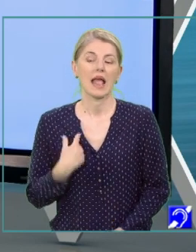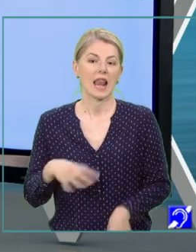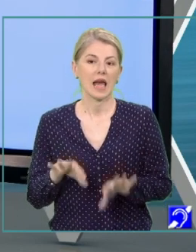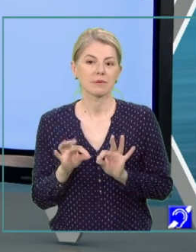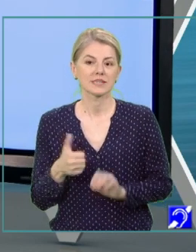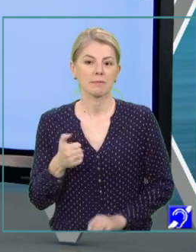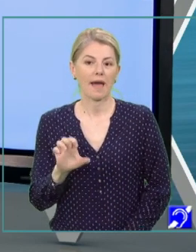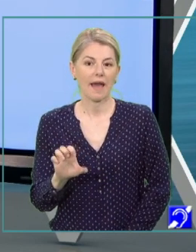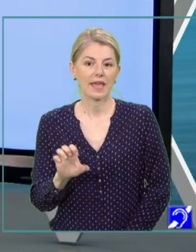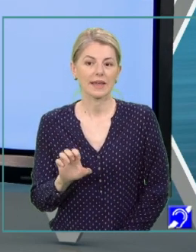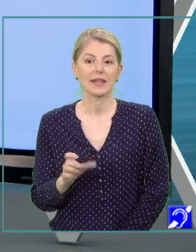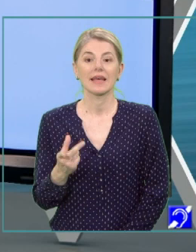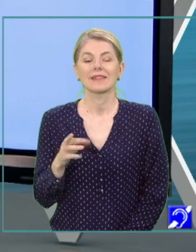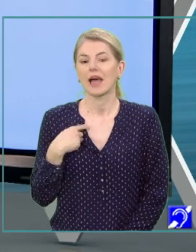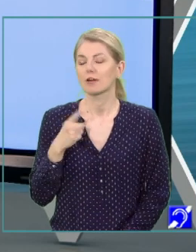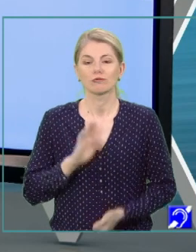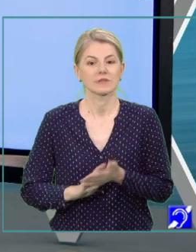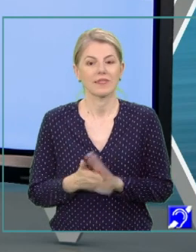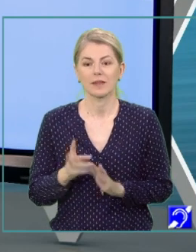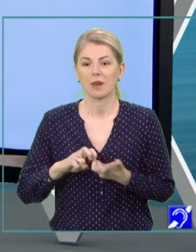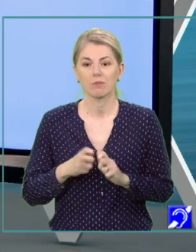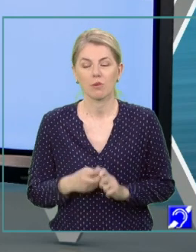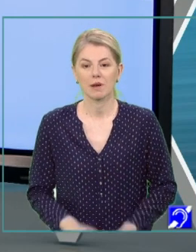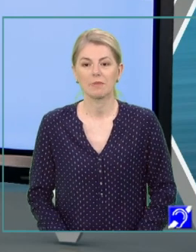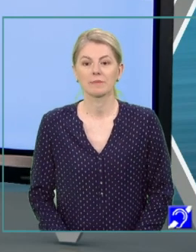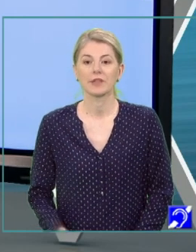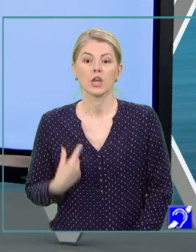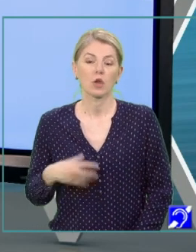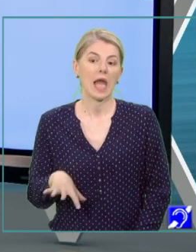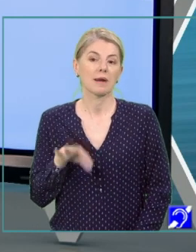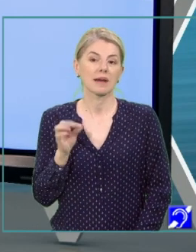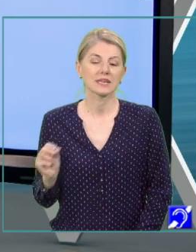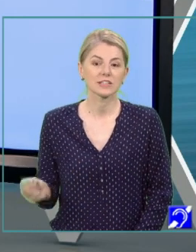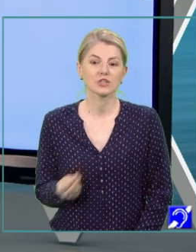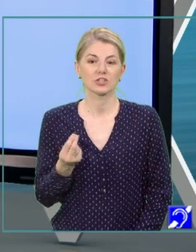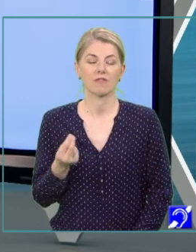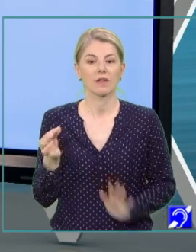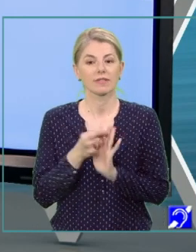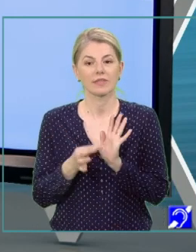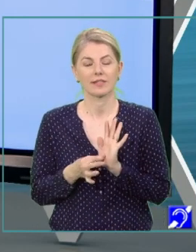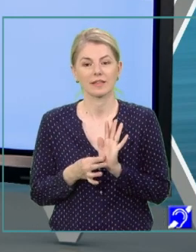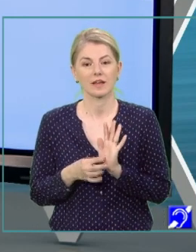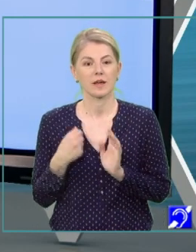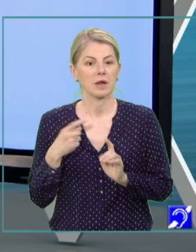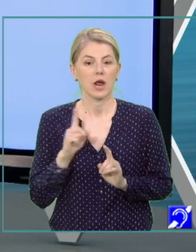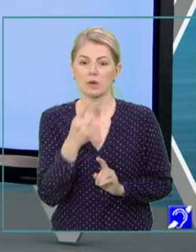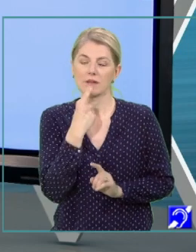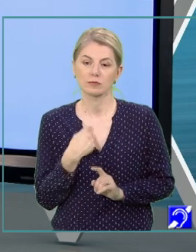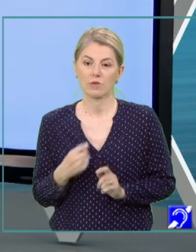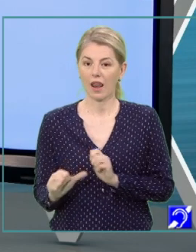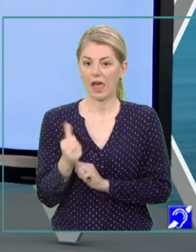găsit pe AE. Încă nu s-a terminat problema, dar am mai găsit încă niște date pe care nu ni le